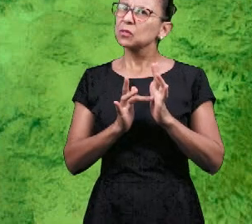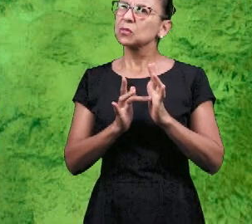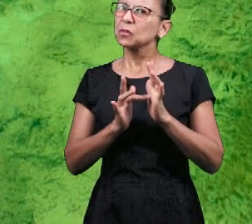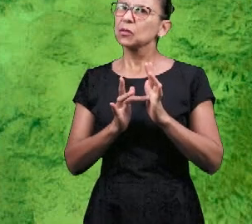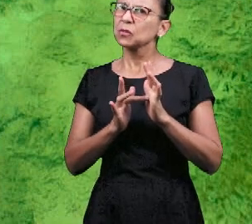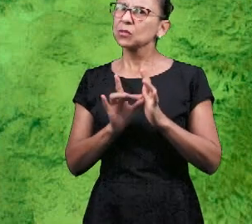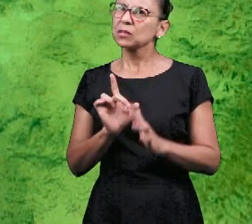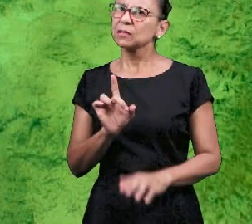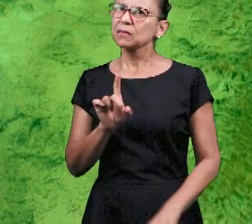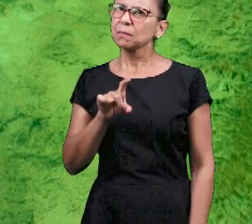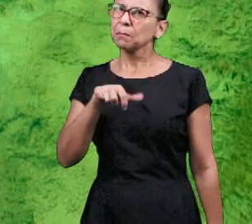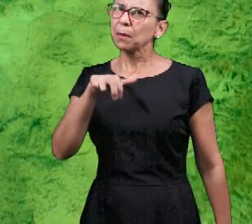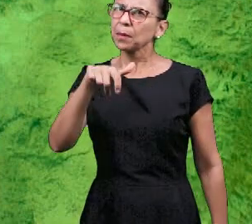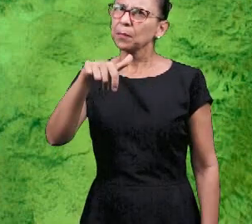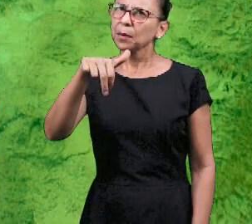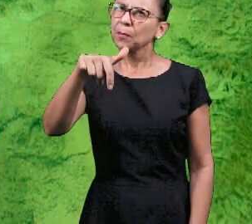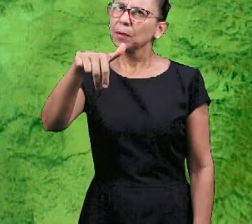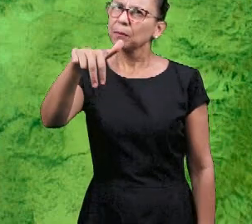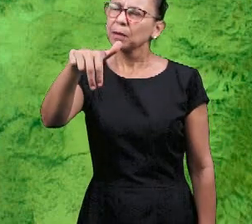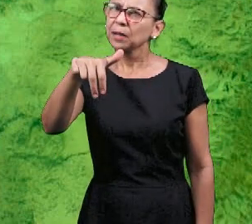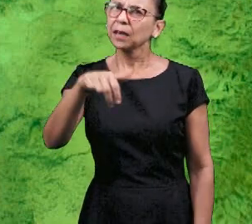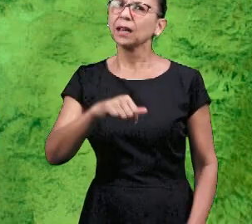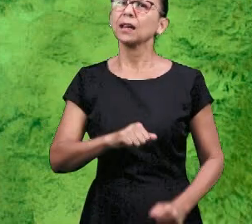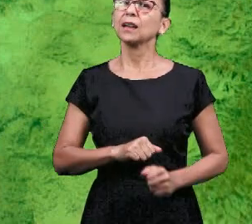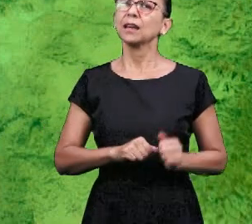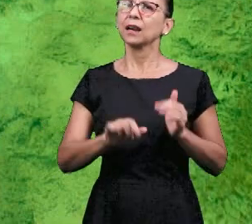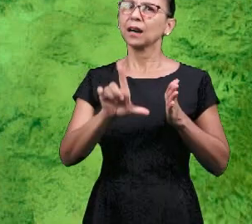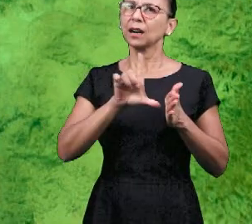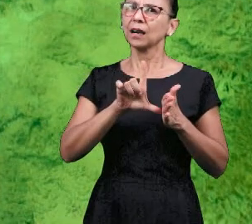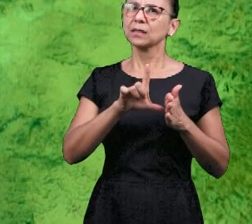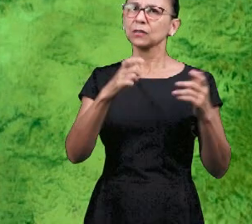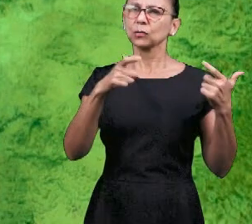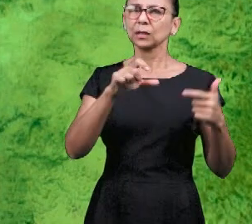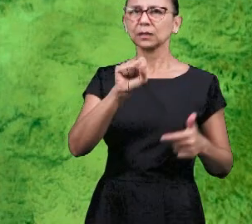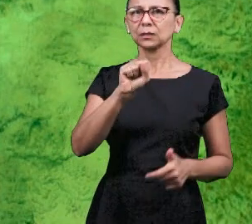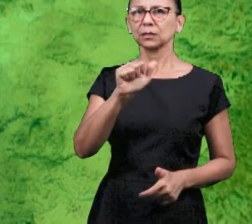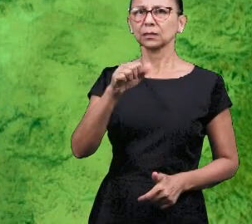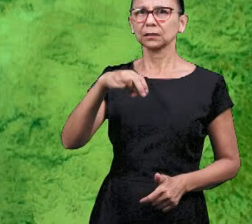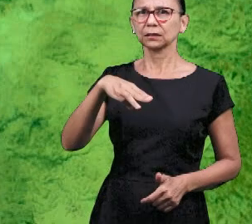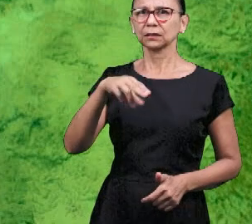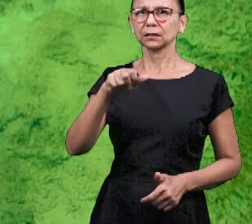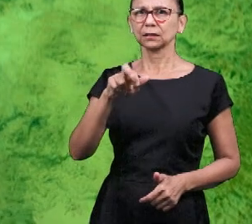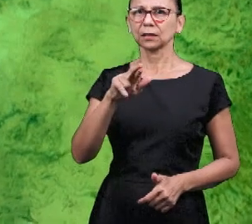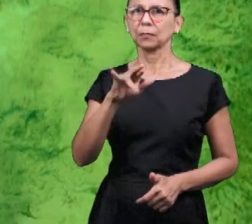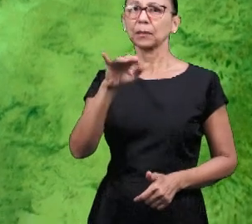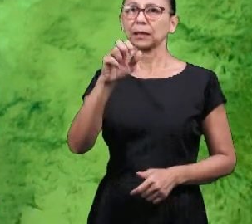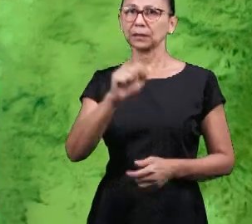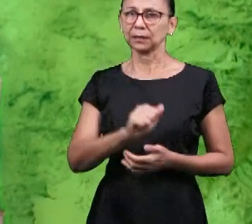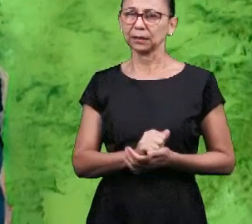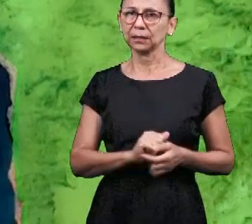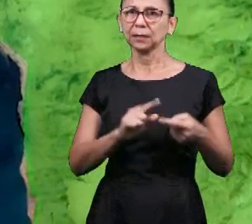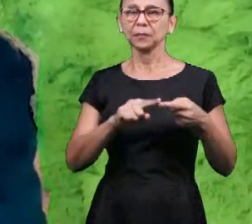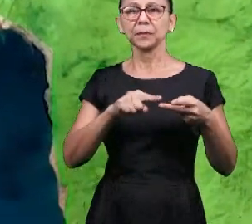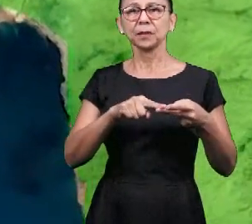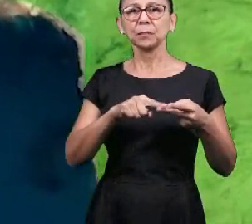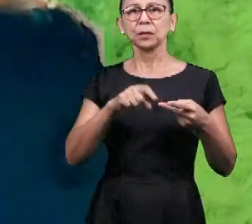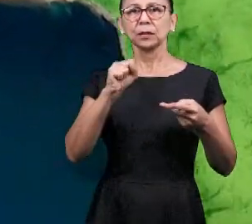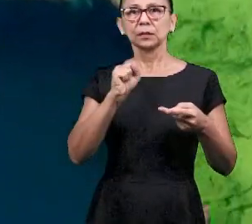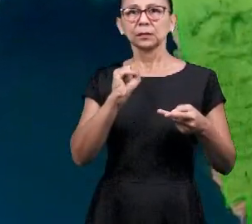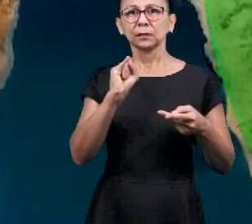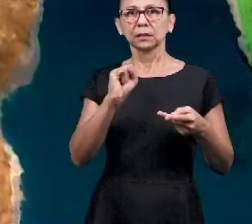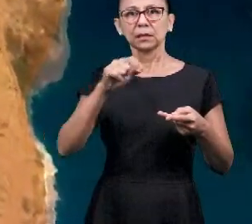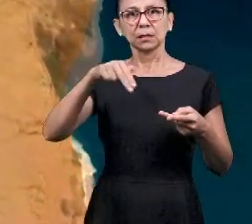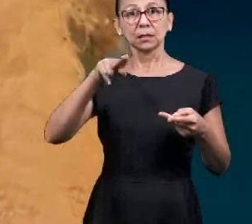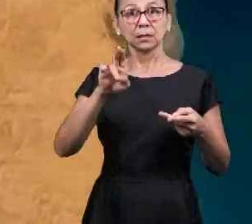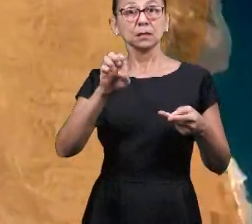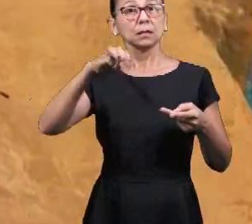direction dans une distance à vol d'oiseau de Jérusalem à Sichem à peu près 50 km.